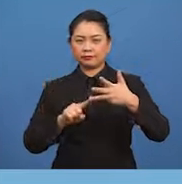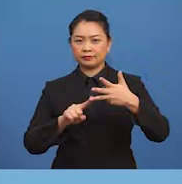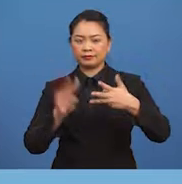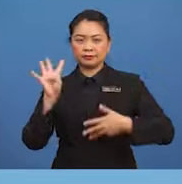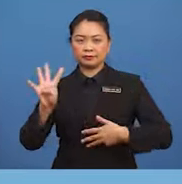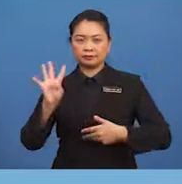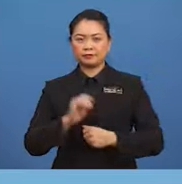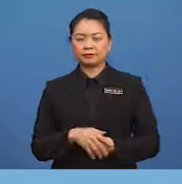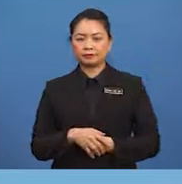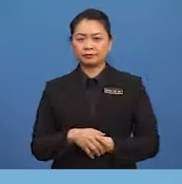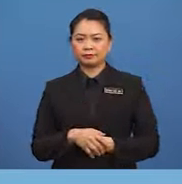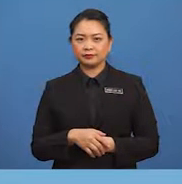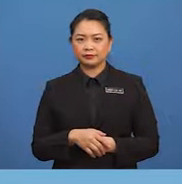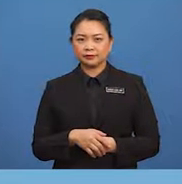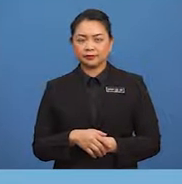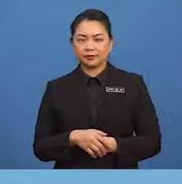D. 4